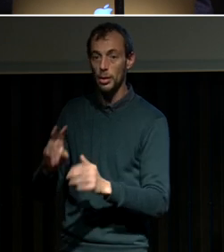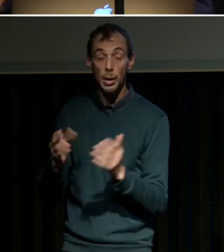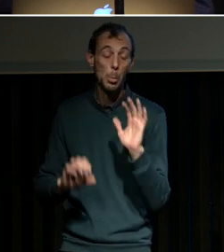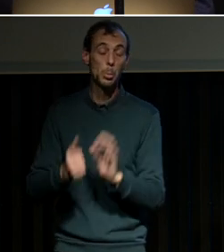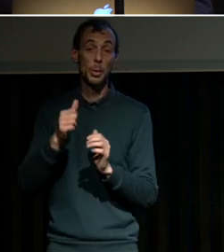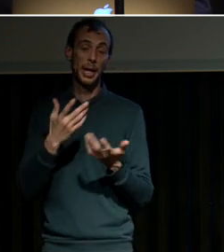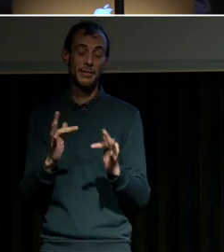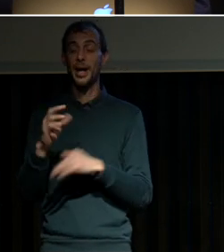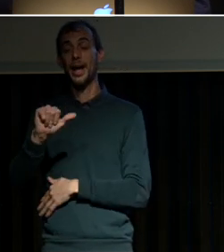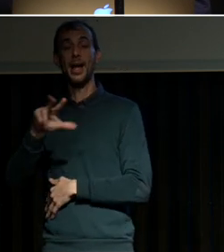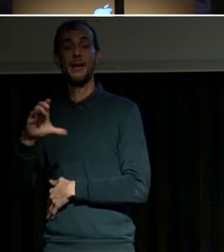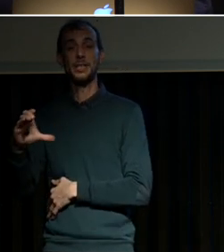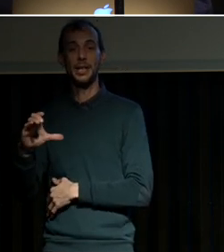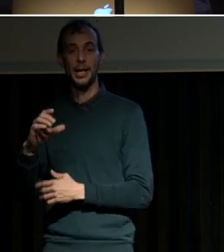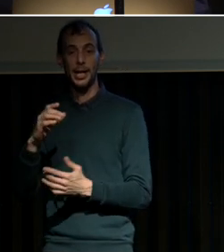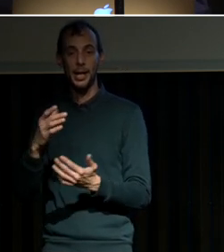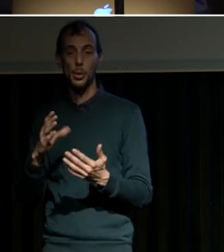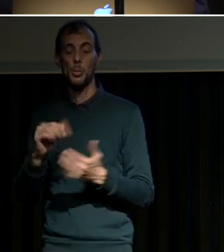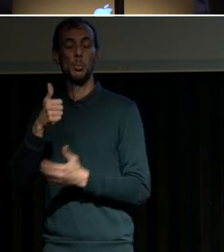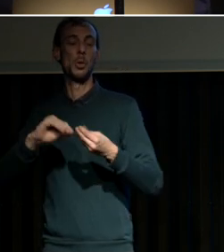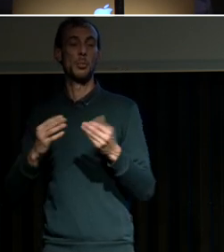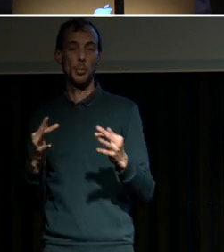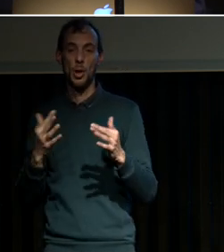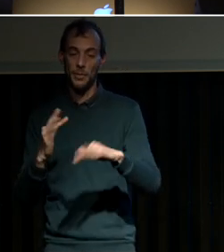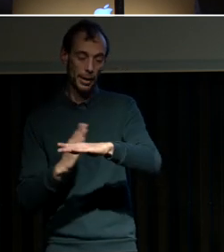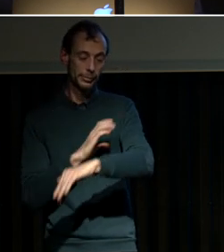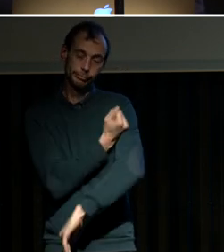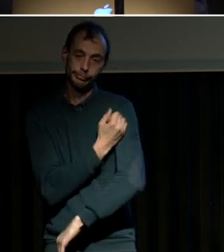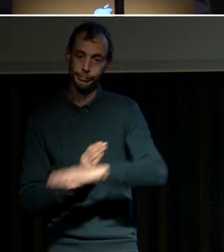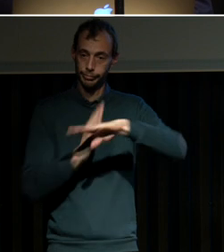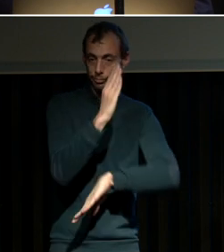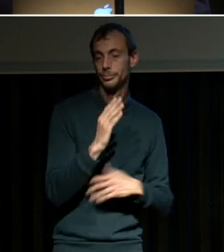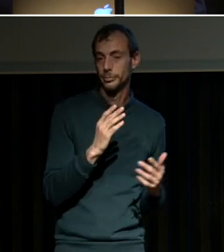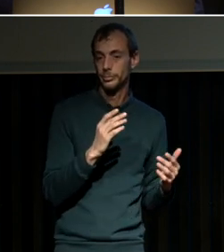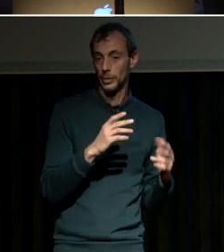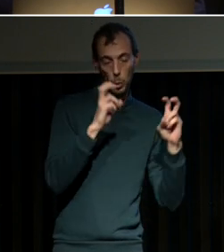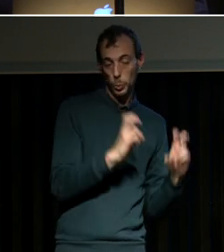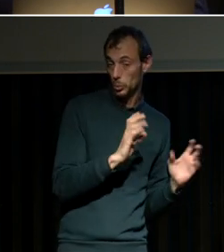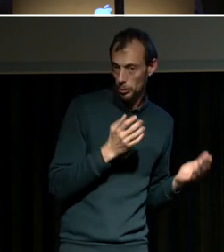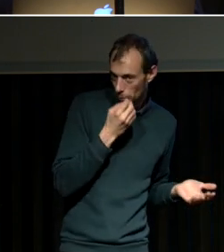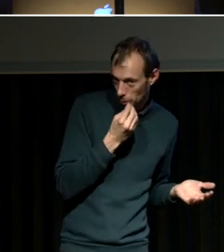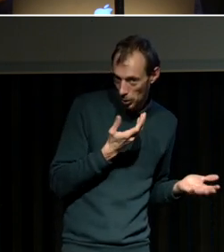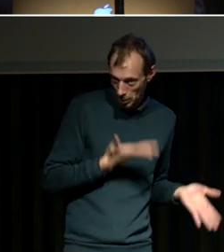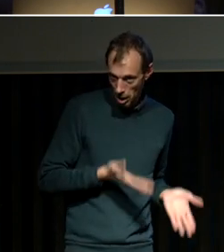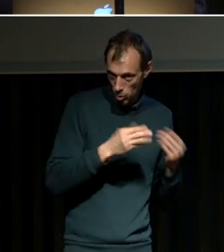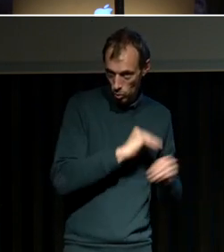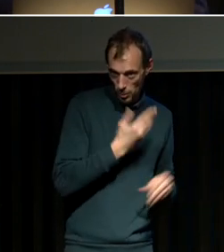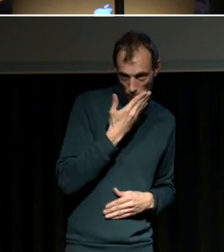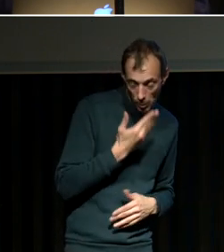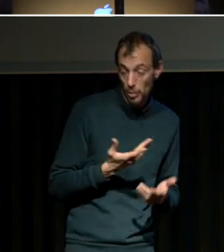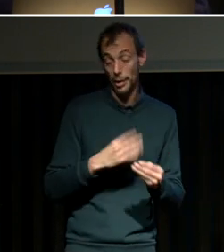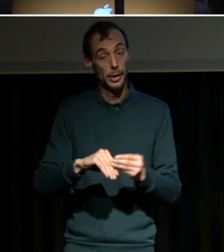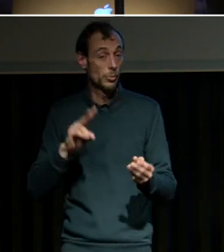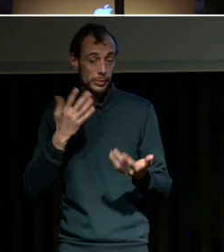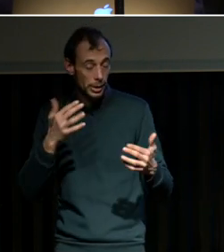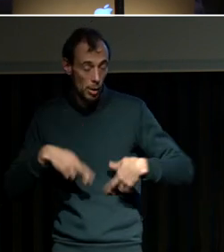traitée et c'est tant mieux. On a déjà vécu ça dans les années 2000. Moins d'accidents de voiture, donc moins de traumatisés crâniens, moins de donneurs. Donc on a